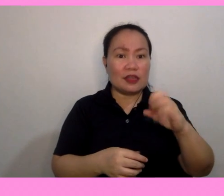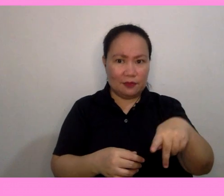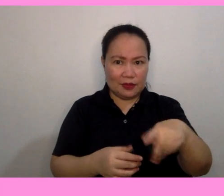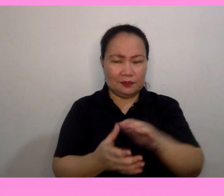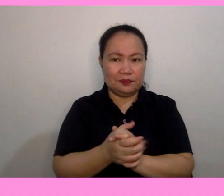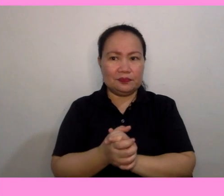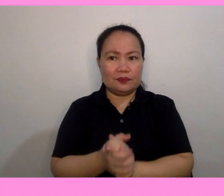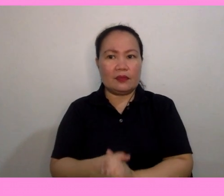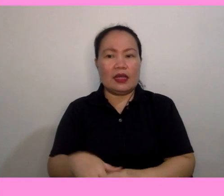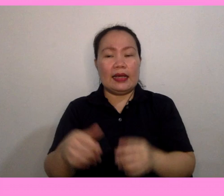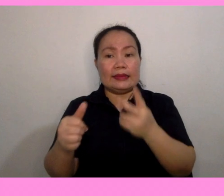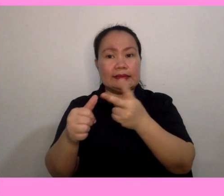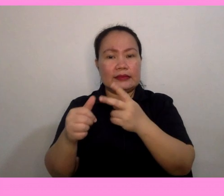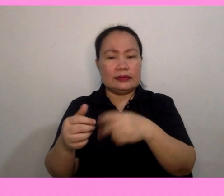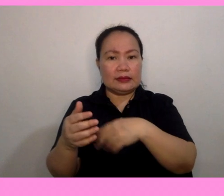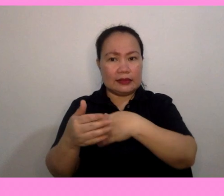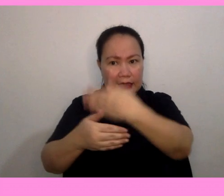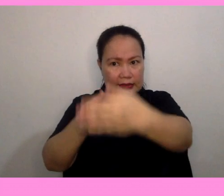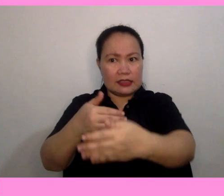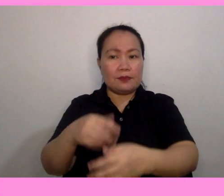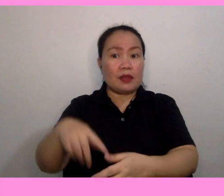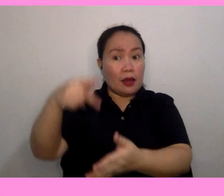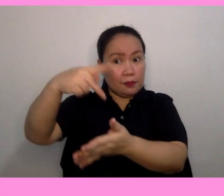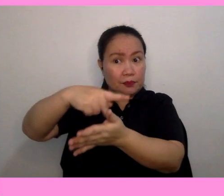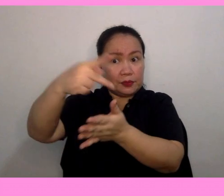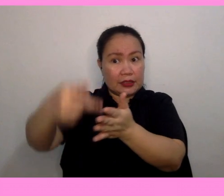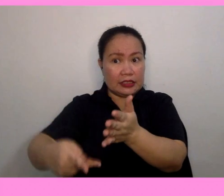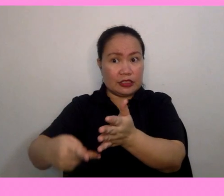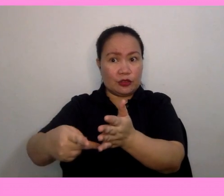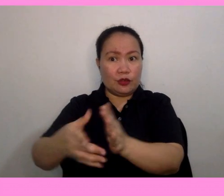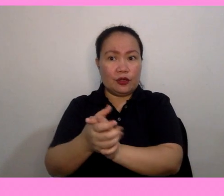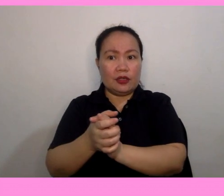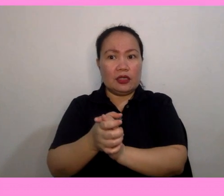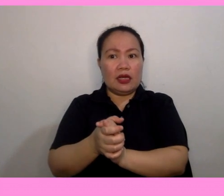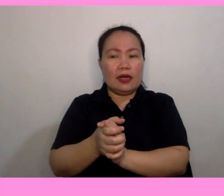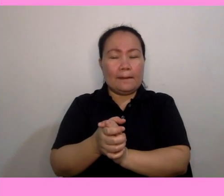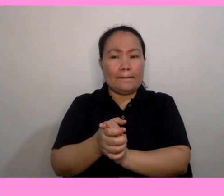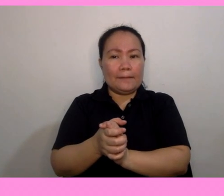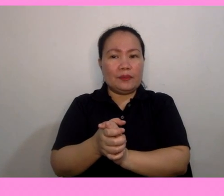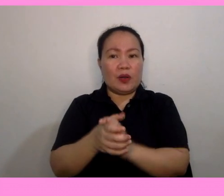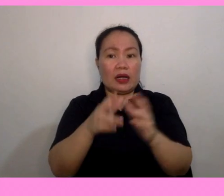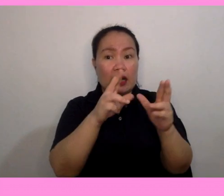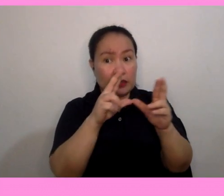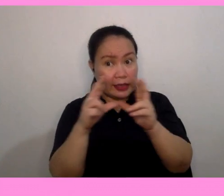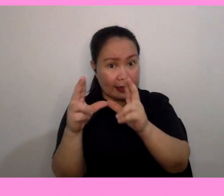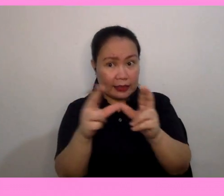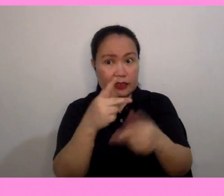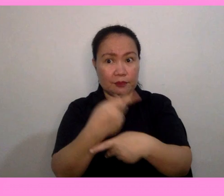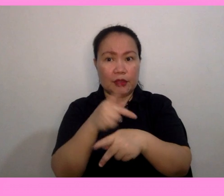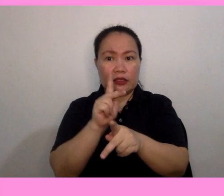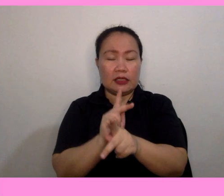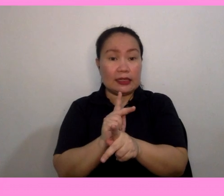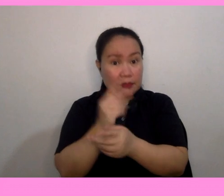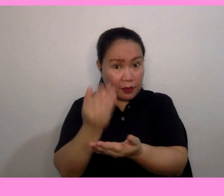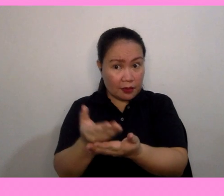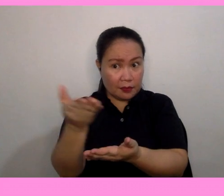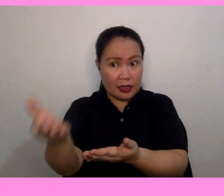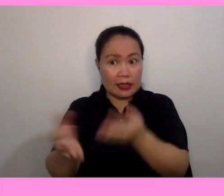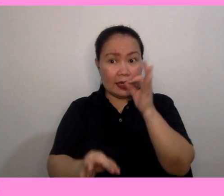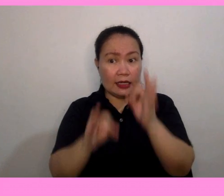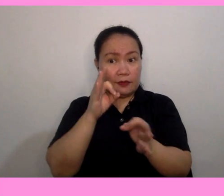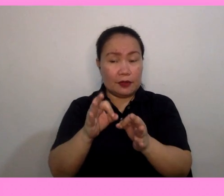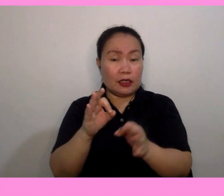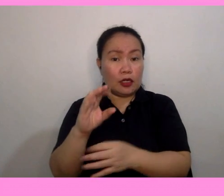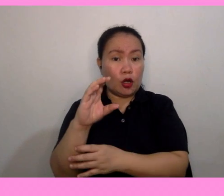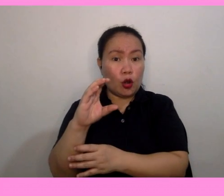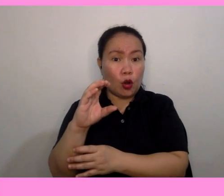Presyo ng magkaugnay na produkto sa pagkonsumo. Masasabing magkaugnay ang mga produkto sa pagkonsumo kung